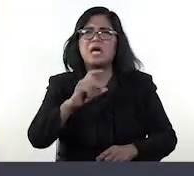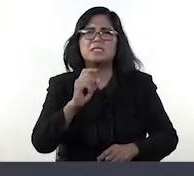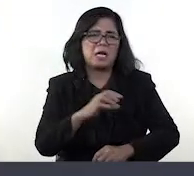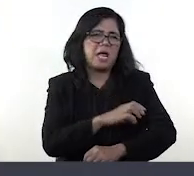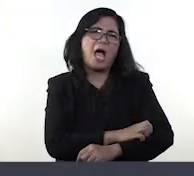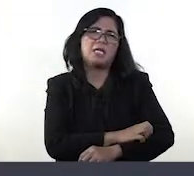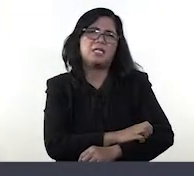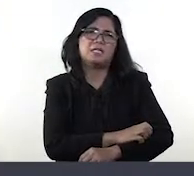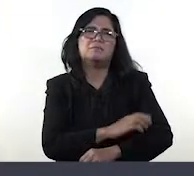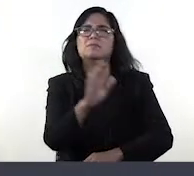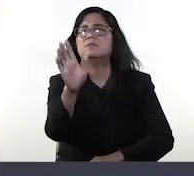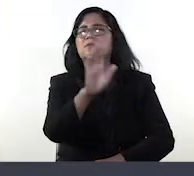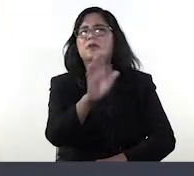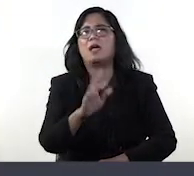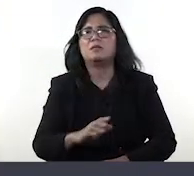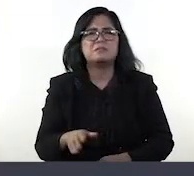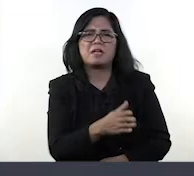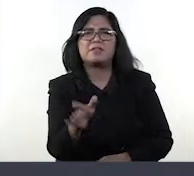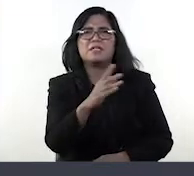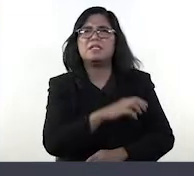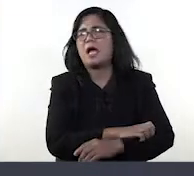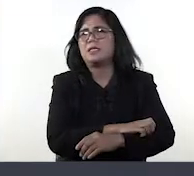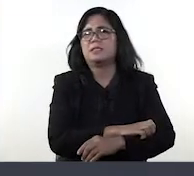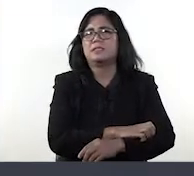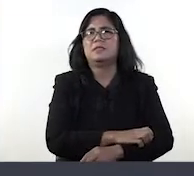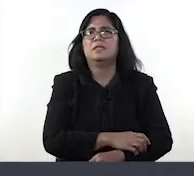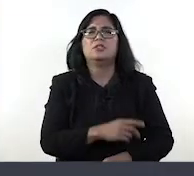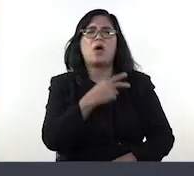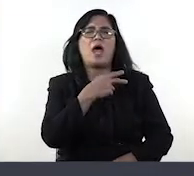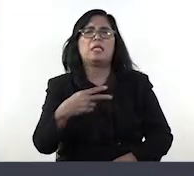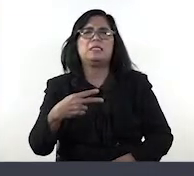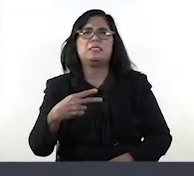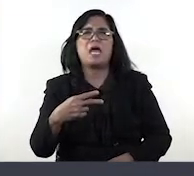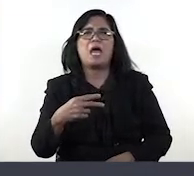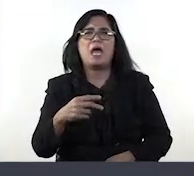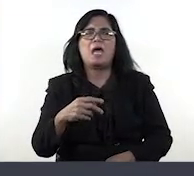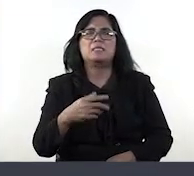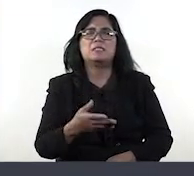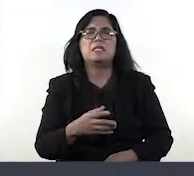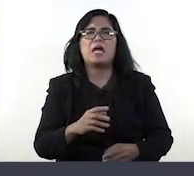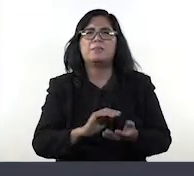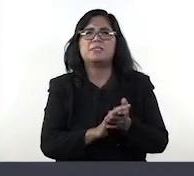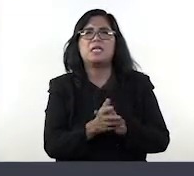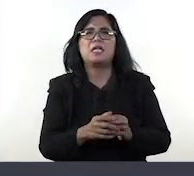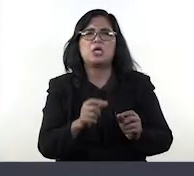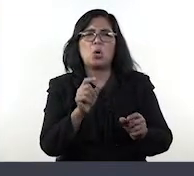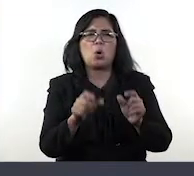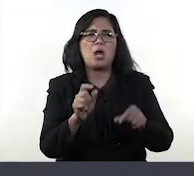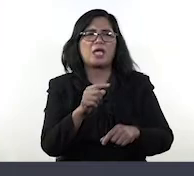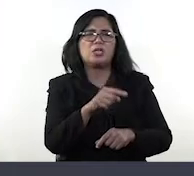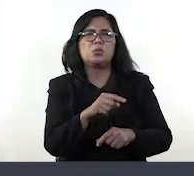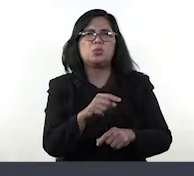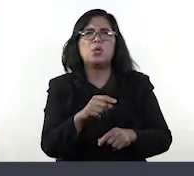Ayo kita bukan memenangkan jiwa dengan strategi-strategi daging Hai itu artinya sekedar menjadikan orang tersebut